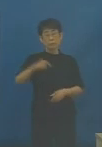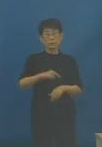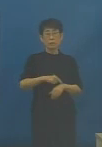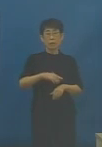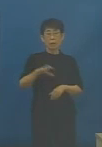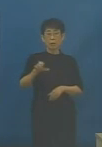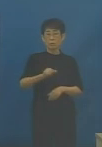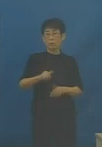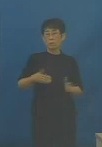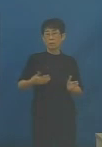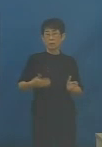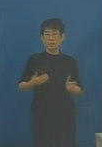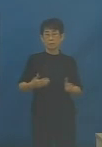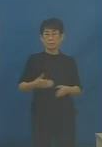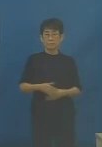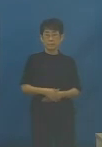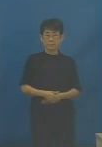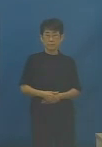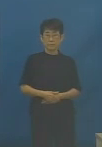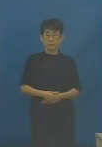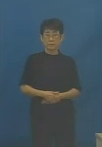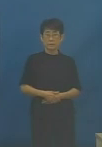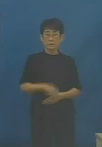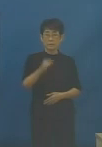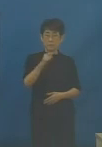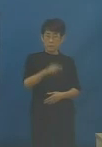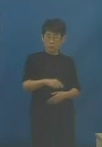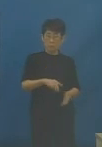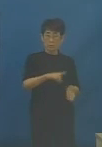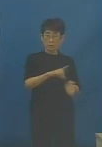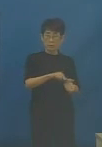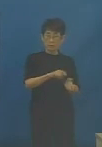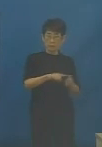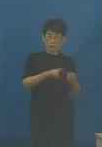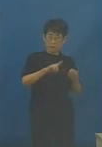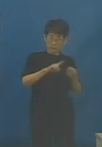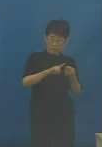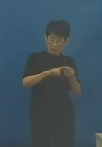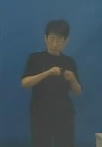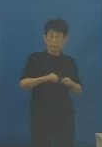。しかるべき時期に結論を出したいと思っています。